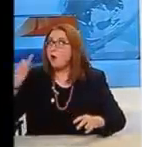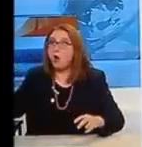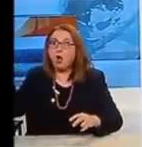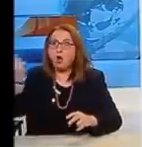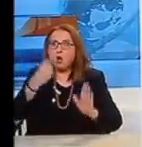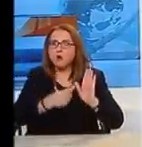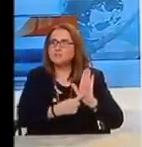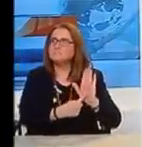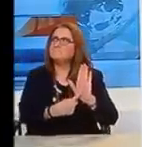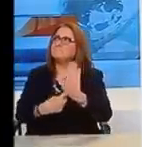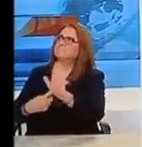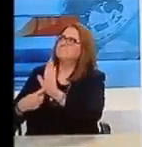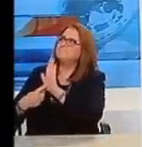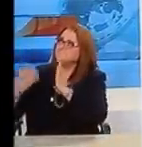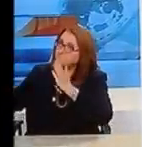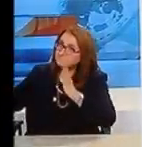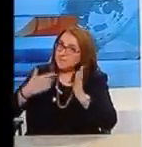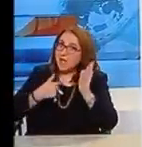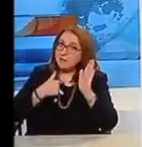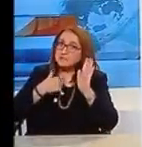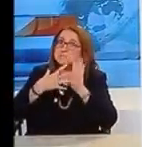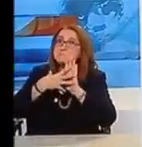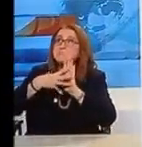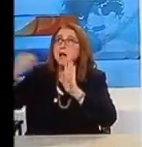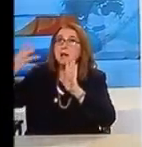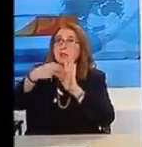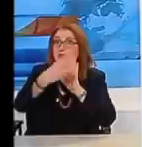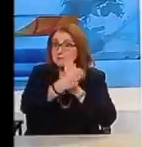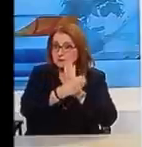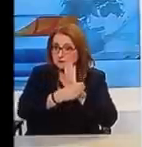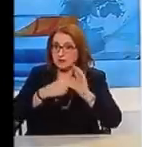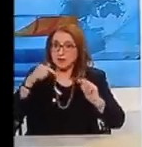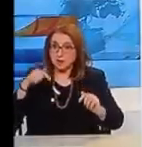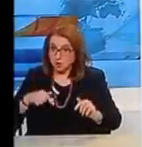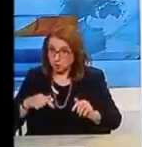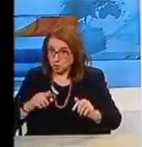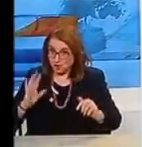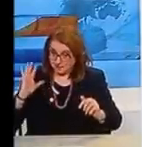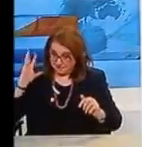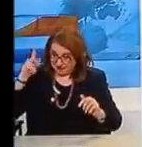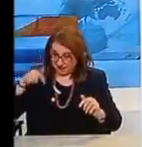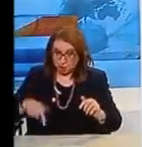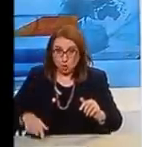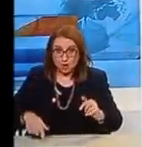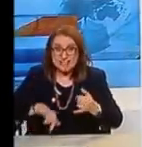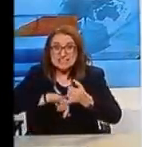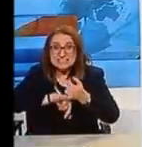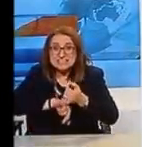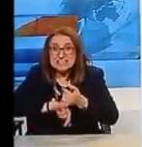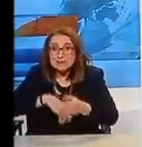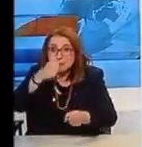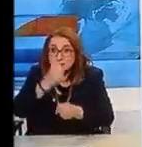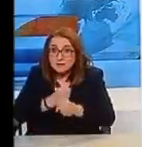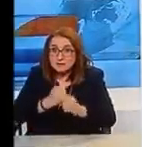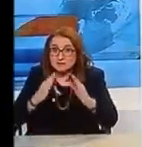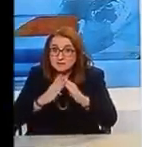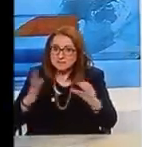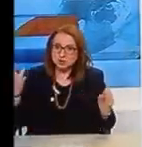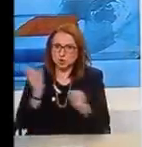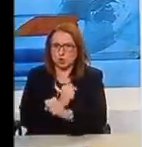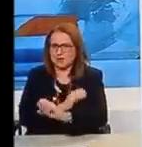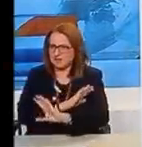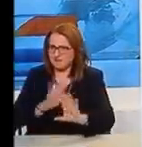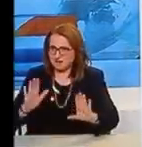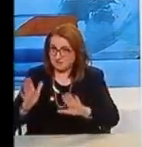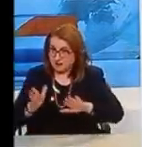το να μείνουμε σπίτι, το στοίχημα των επόμενων ωρών, των επόμενων ημερών, των επόμενων εβδομάδων είναι πιο δύσκολο,